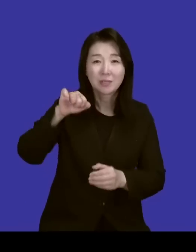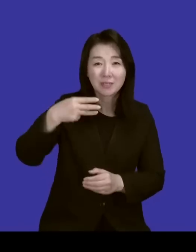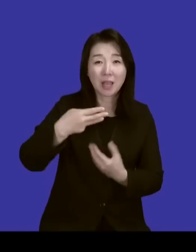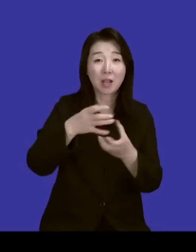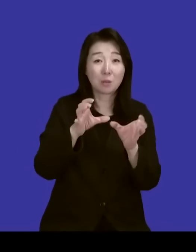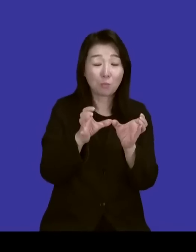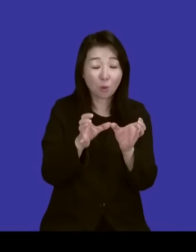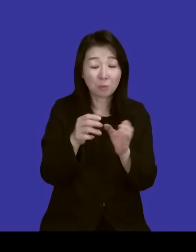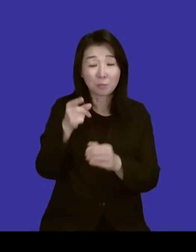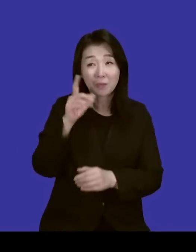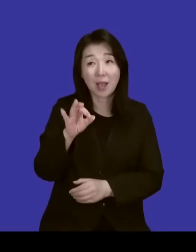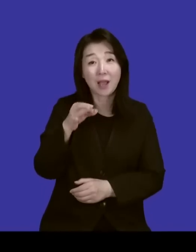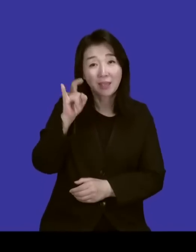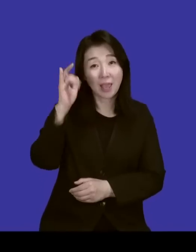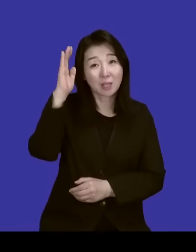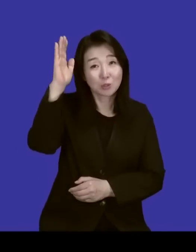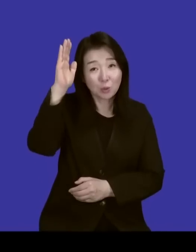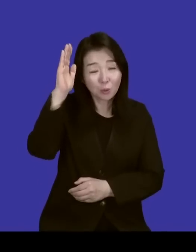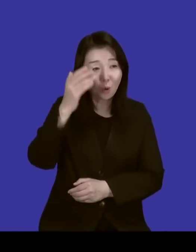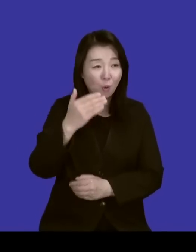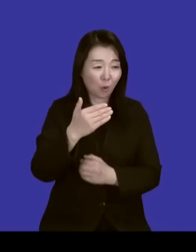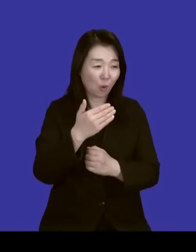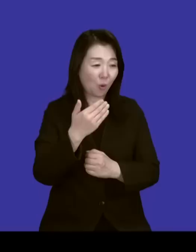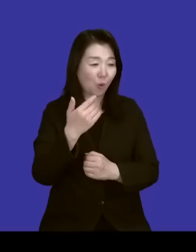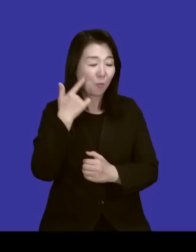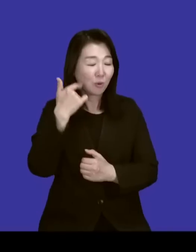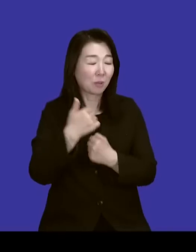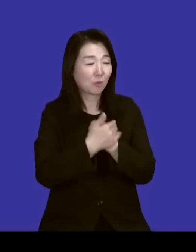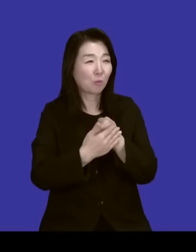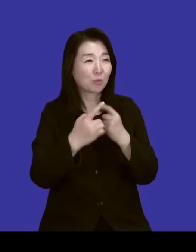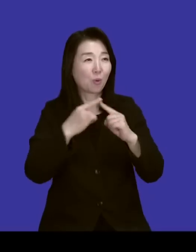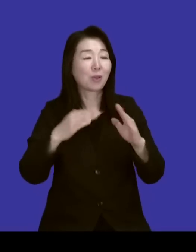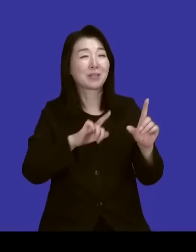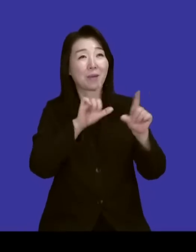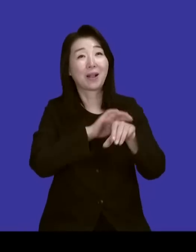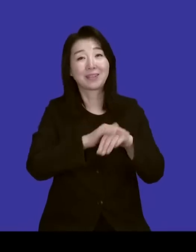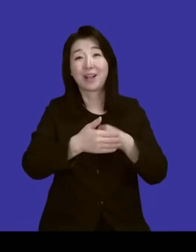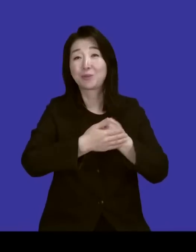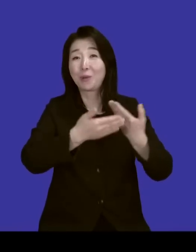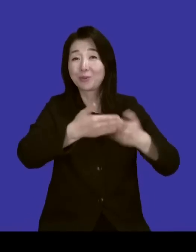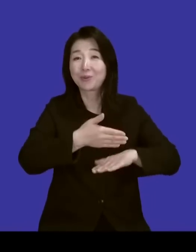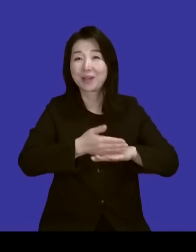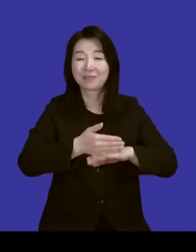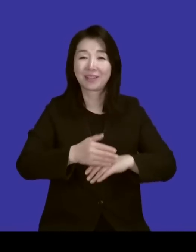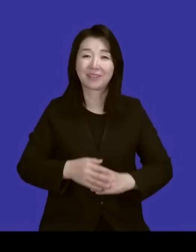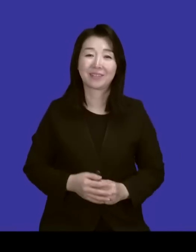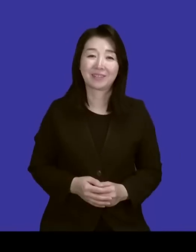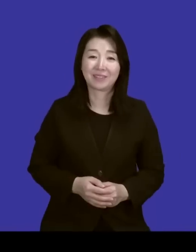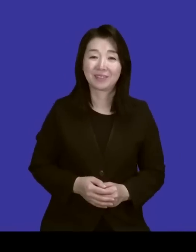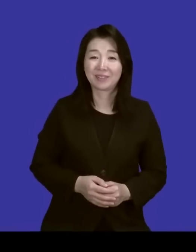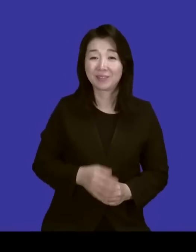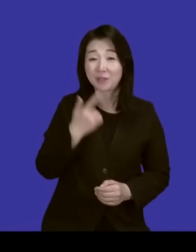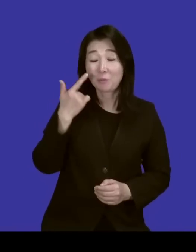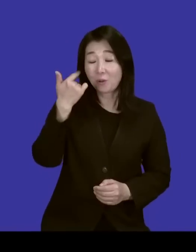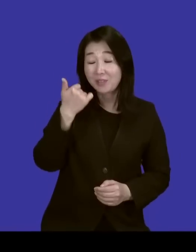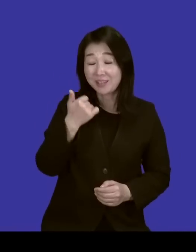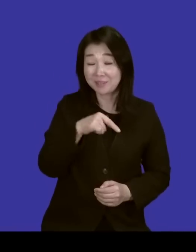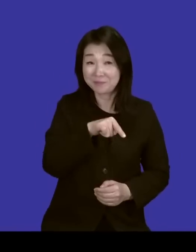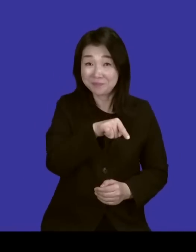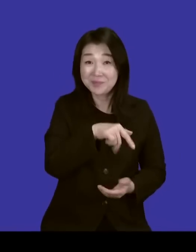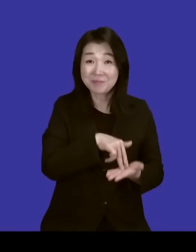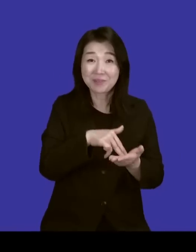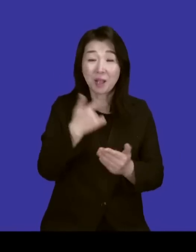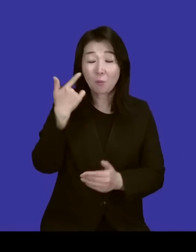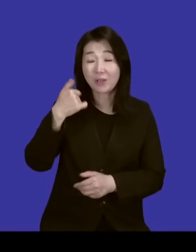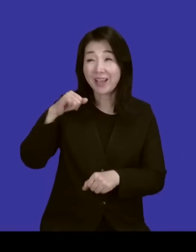강해 설교도 다 목사님 덕분에 저희가 이렇게 교회 생활을 잘할 수 있게 해주셔서 감사한데 목사님은 어떨 때 내가 참 목회하길 잘했다라는